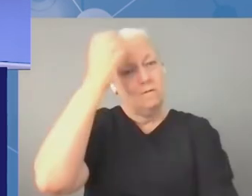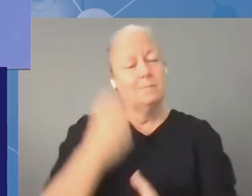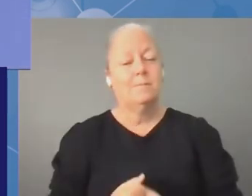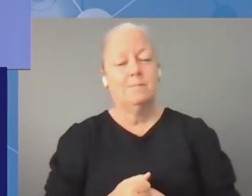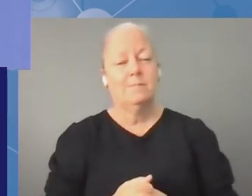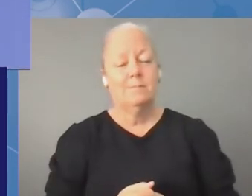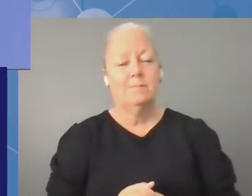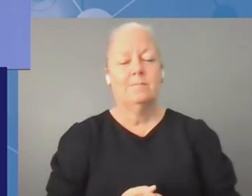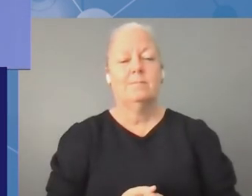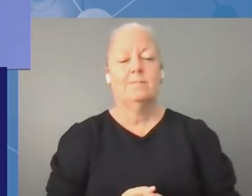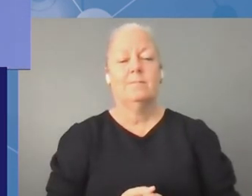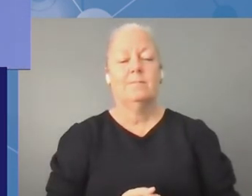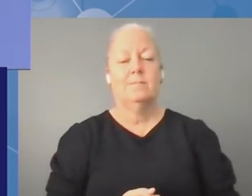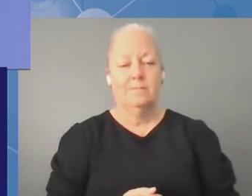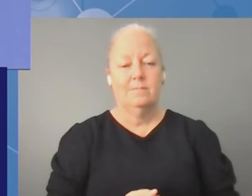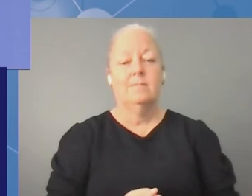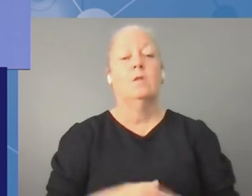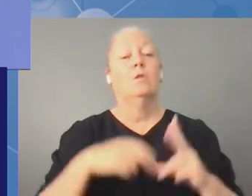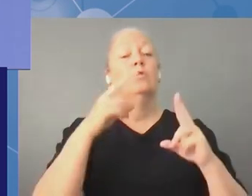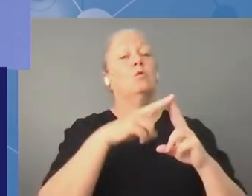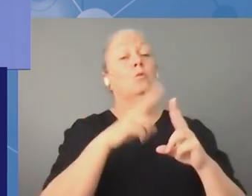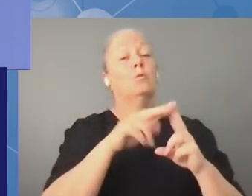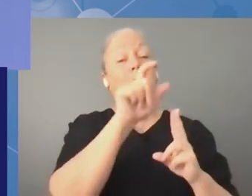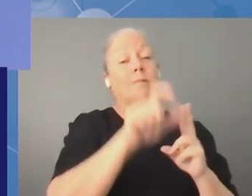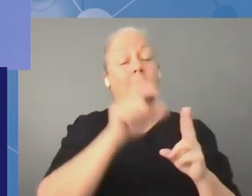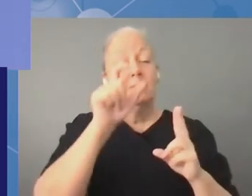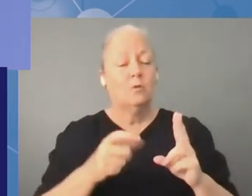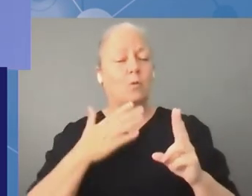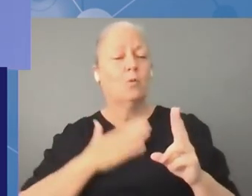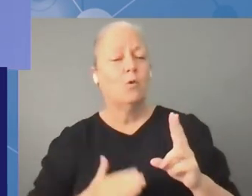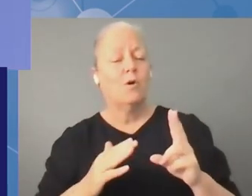أنحاء العالم والوصول إليه سهل.